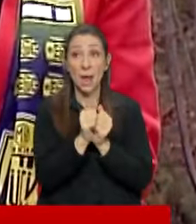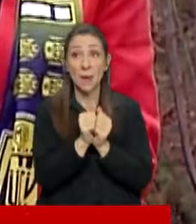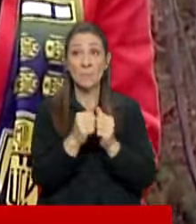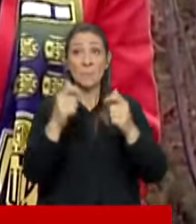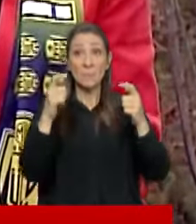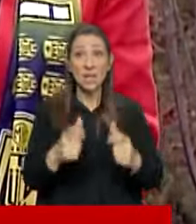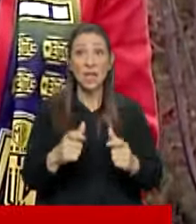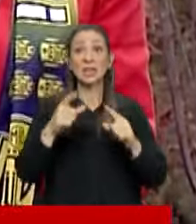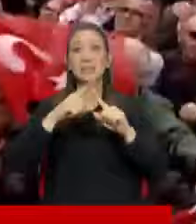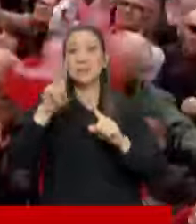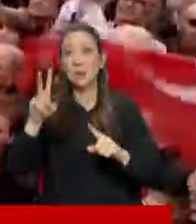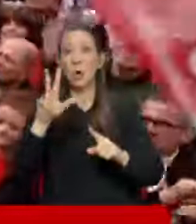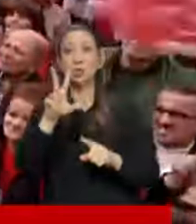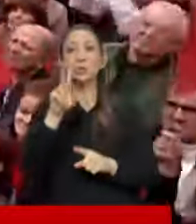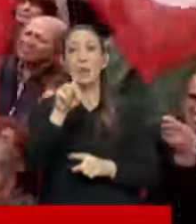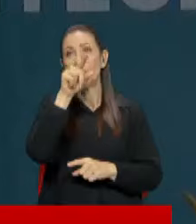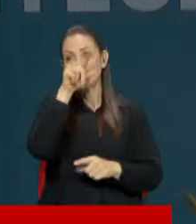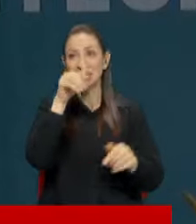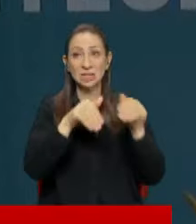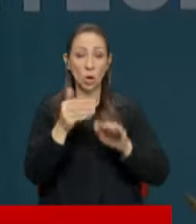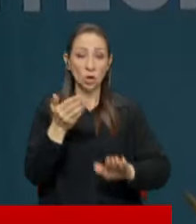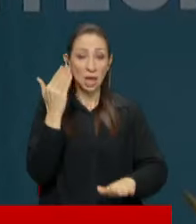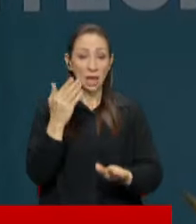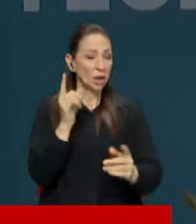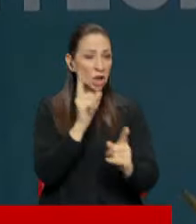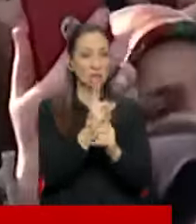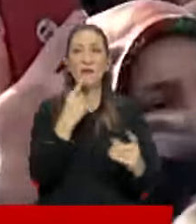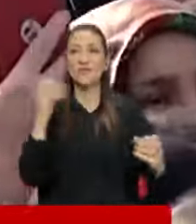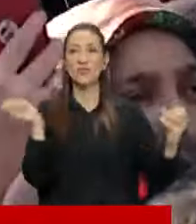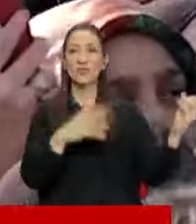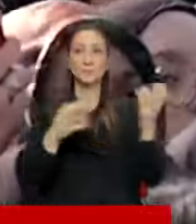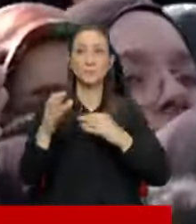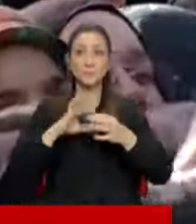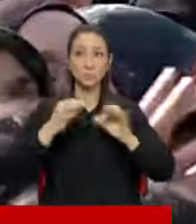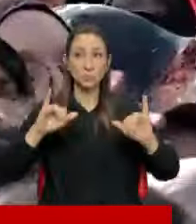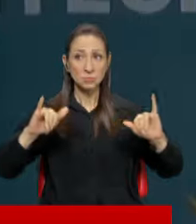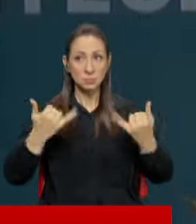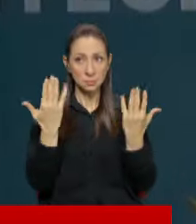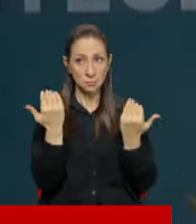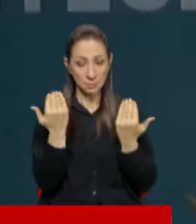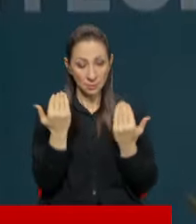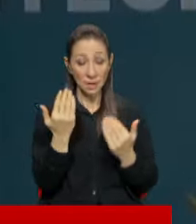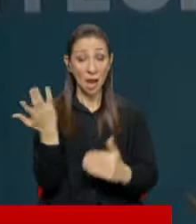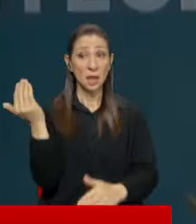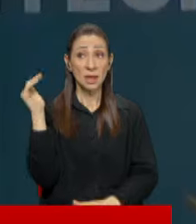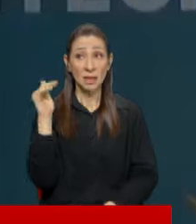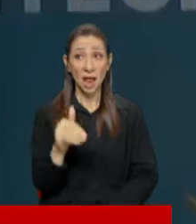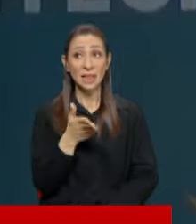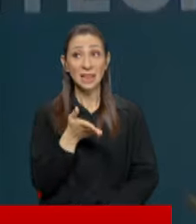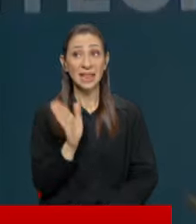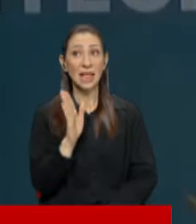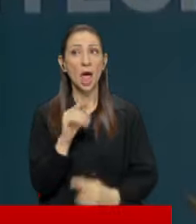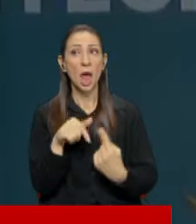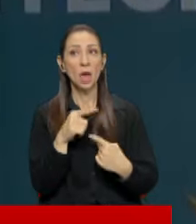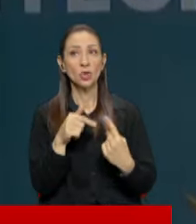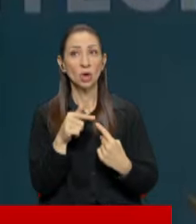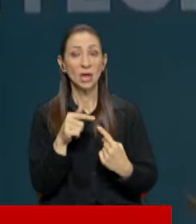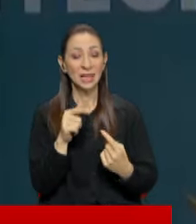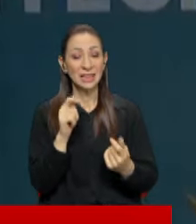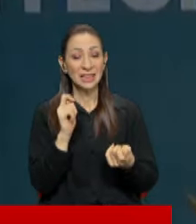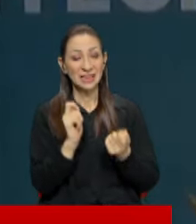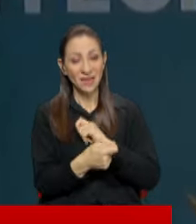meydana, ekrandan ekrana 31 Mart seçimleri öncesinde karşılıklı atışmalarda cümleler sivriliyor. Her gelen gideni aratıyor.